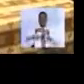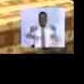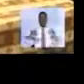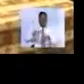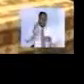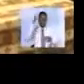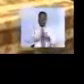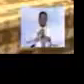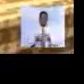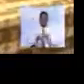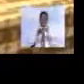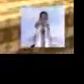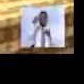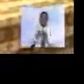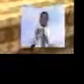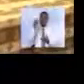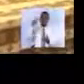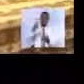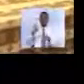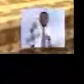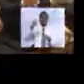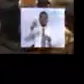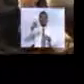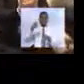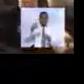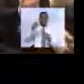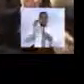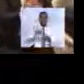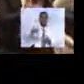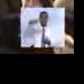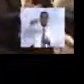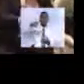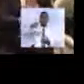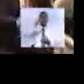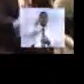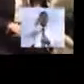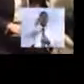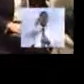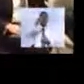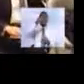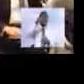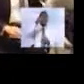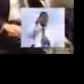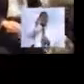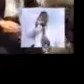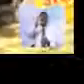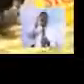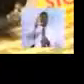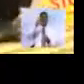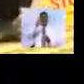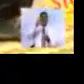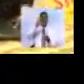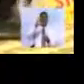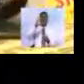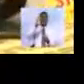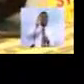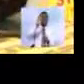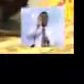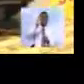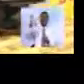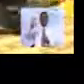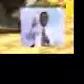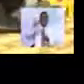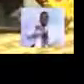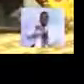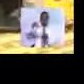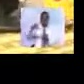bénéficier d'une contribution financière de l'État américain à hauteur de 1,5 million de dollars, soit environ 700 millions